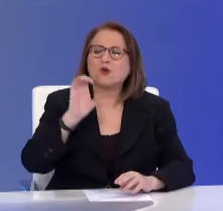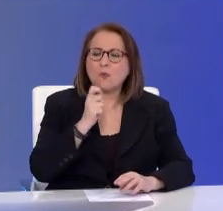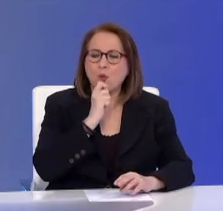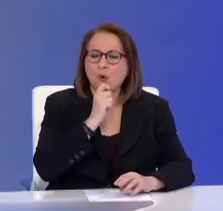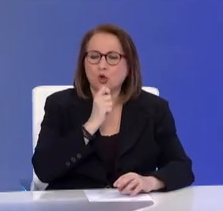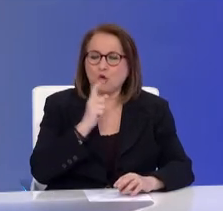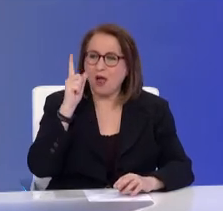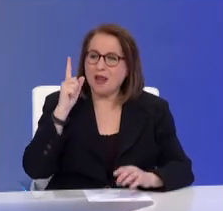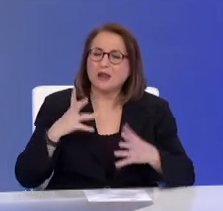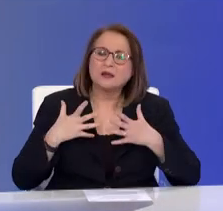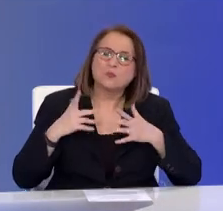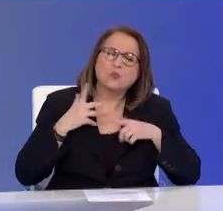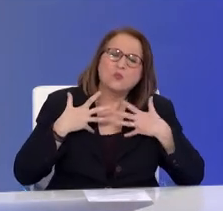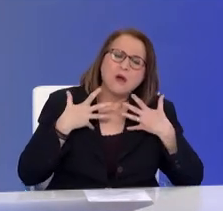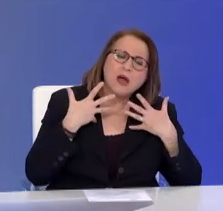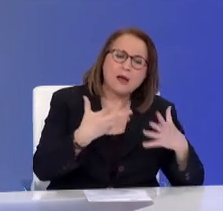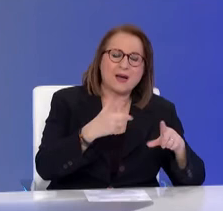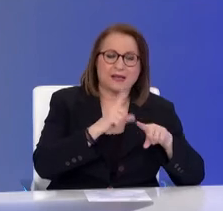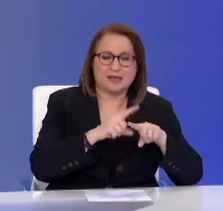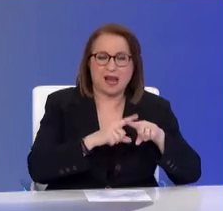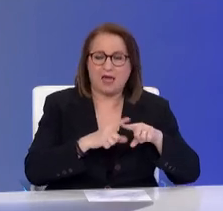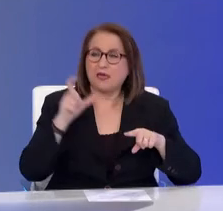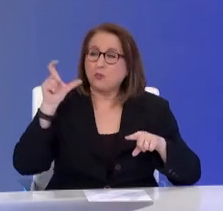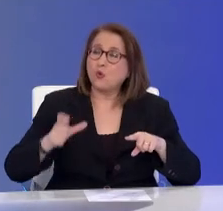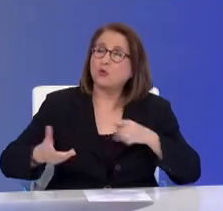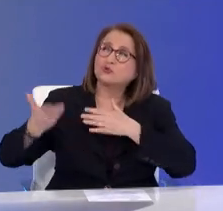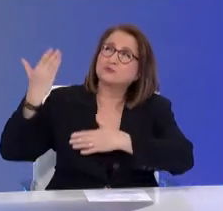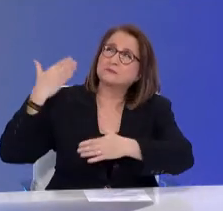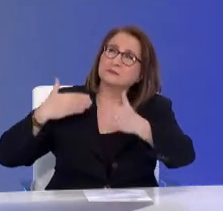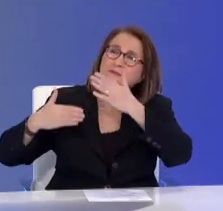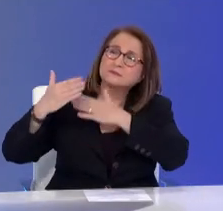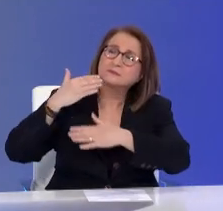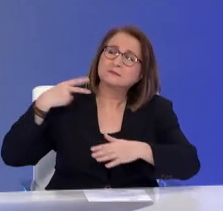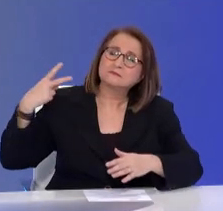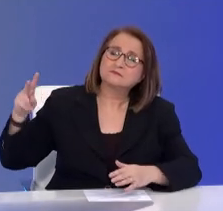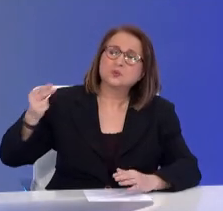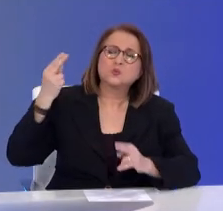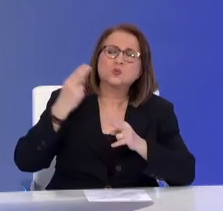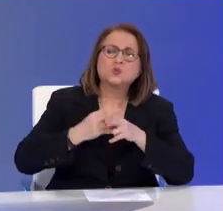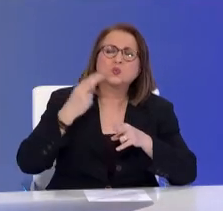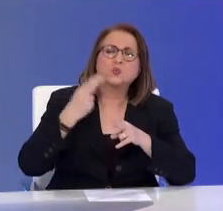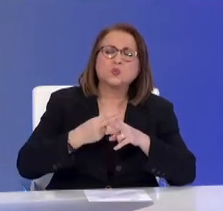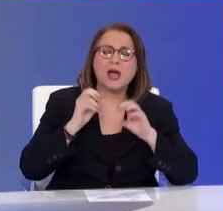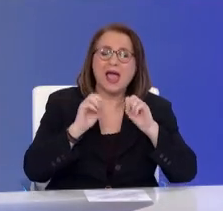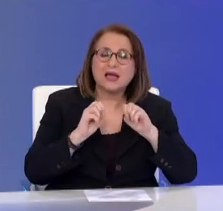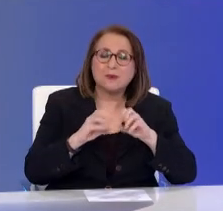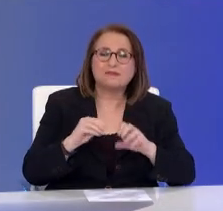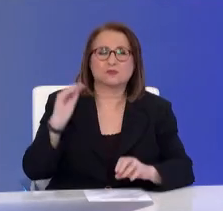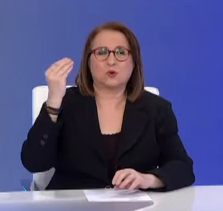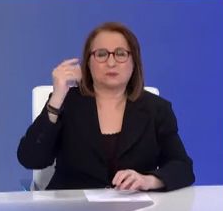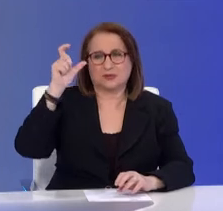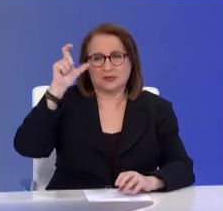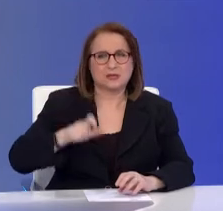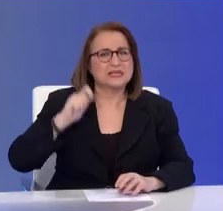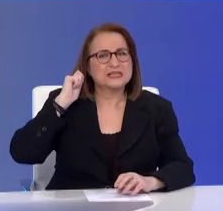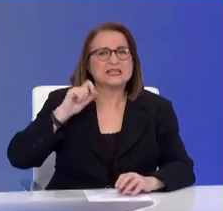φιλέλληνα μιας φιλόδοξης καριέρας που άφησε το στίγμα του στον πολιτισμό και στην εκπαίδευση της